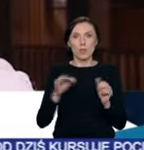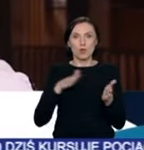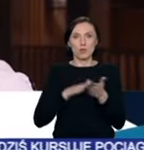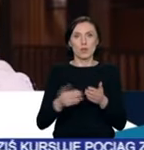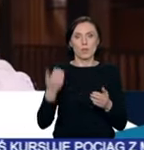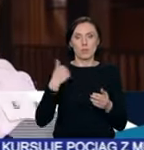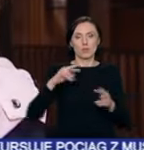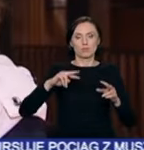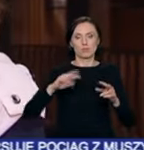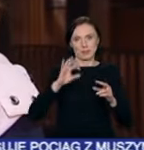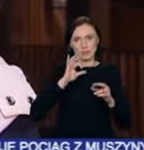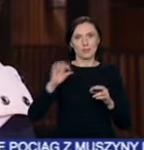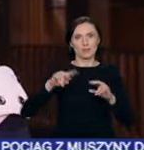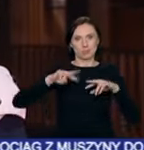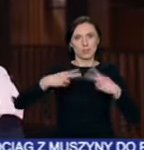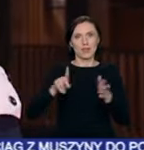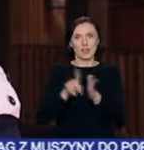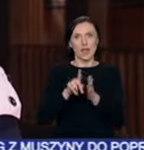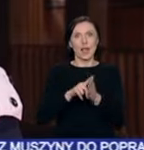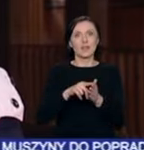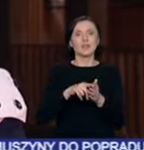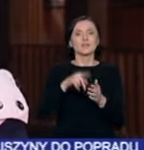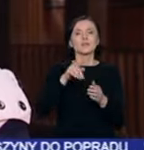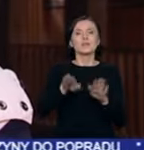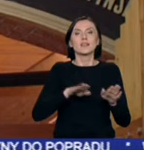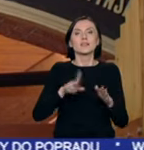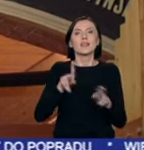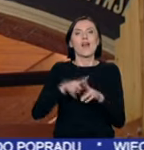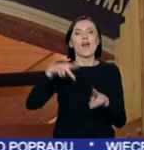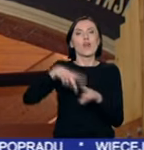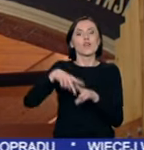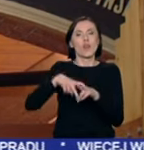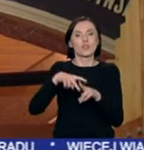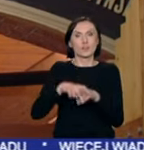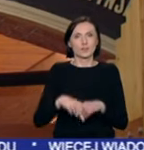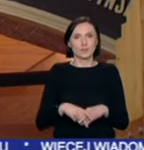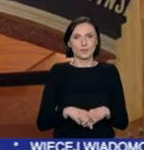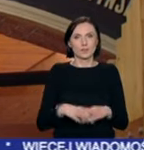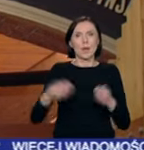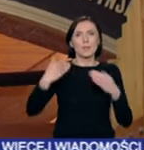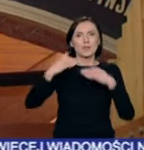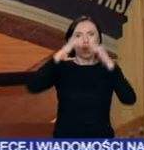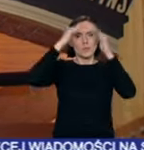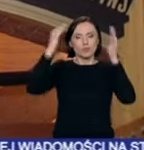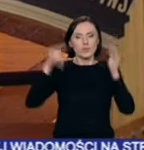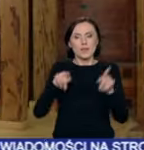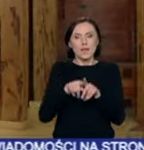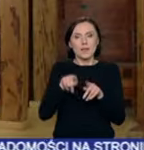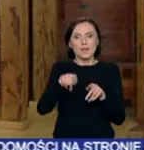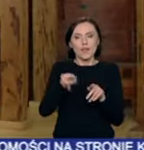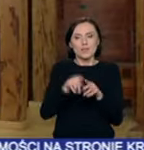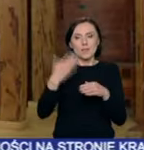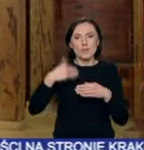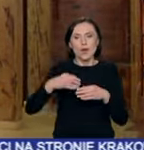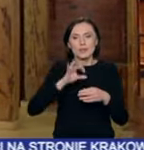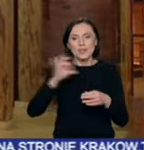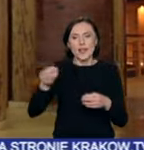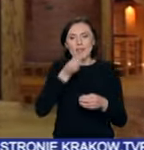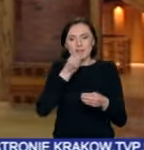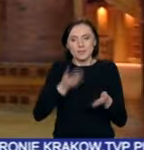była przeznaczona na stajnie dla koni. Przy ociosie znajdował się również żłób dla koni, czyli takie